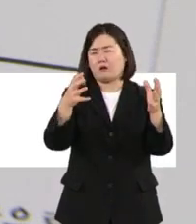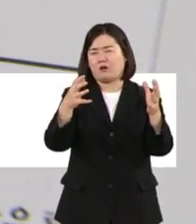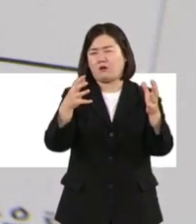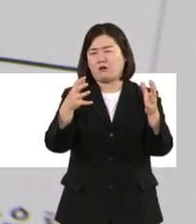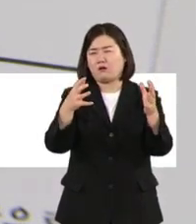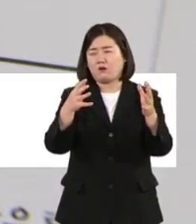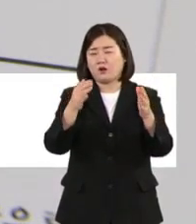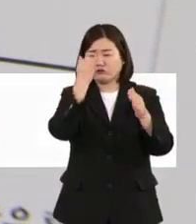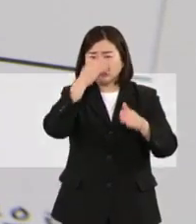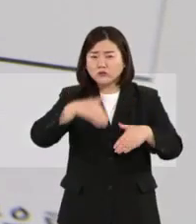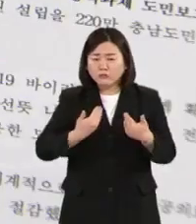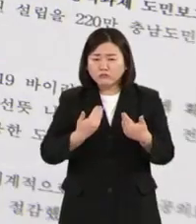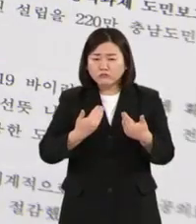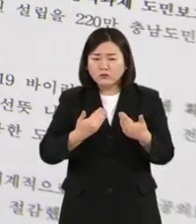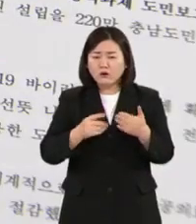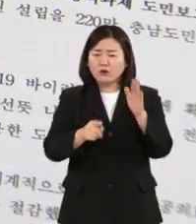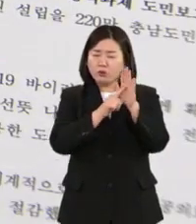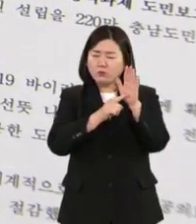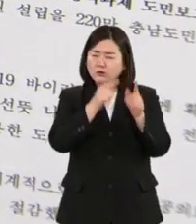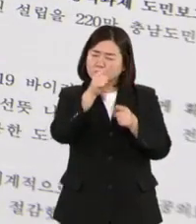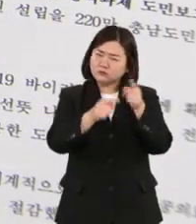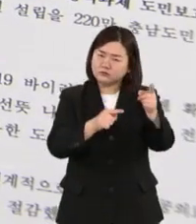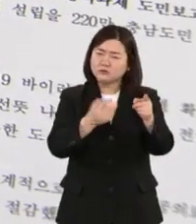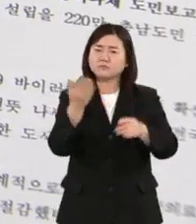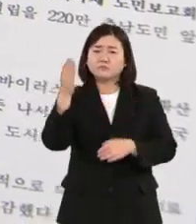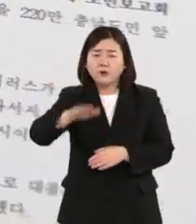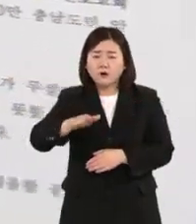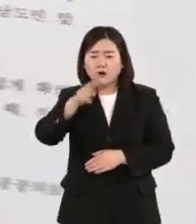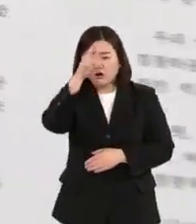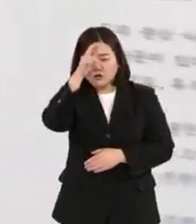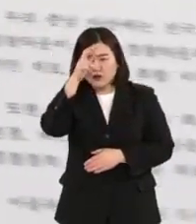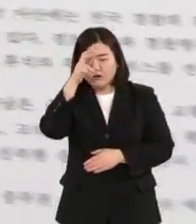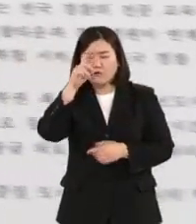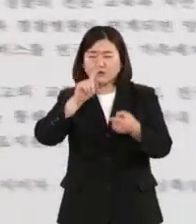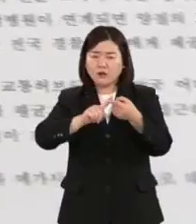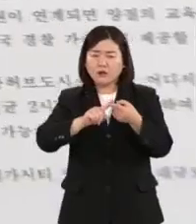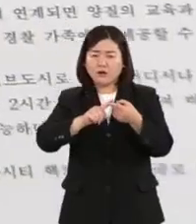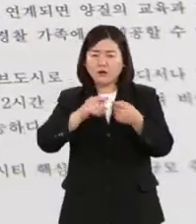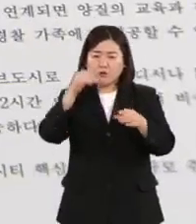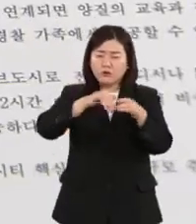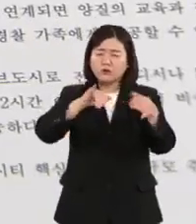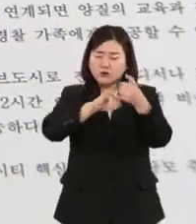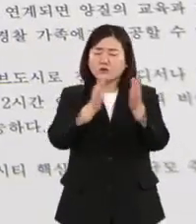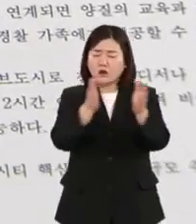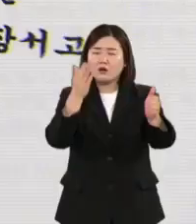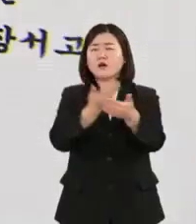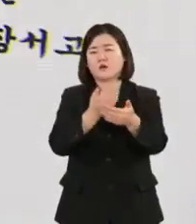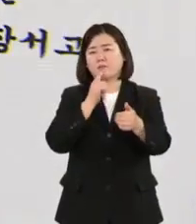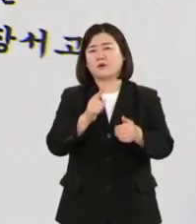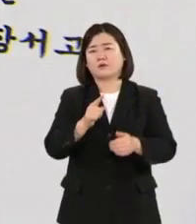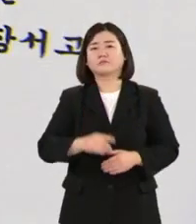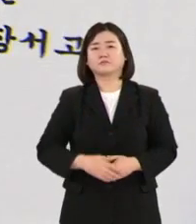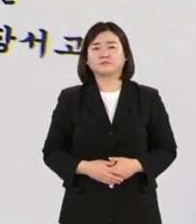있으며 충남도는 공모 절차에 응하면서도 경찰청에 대해 대선 공약 이행을 촉구하고 있습니다